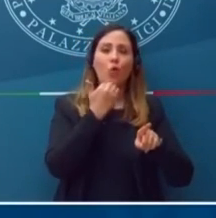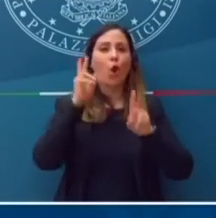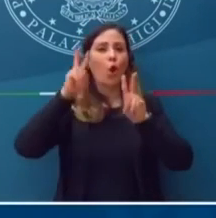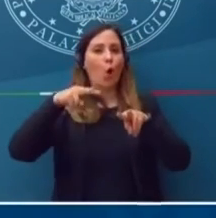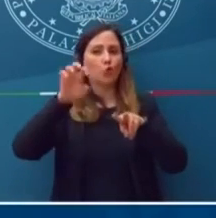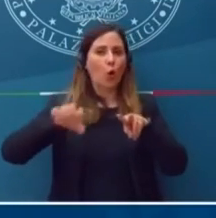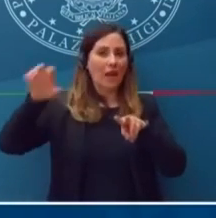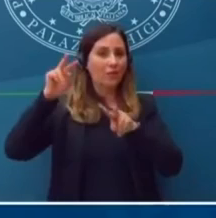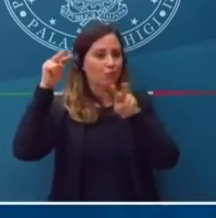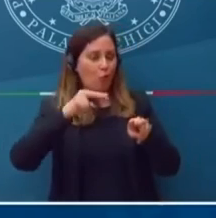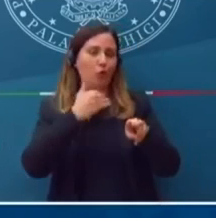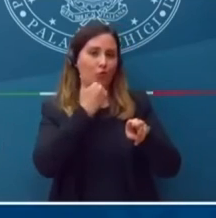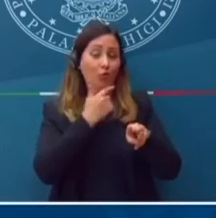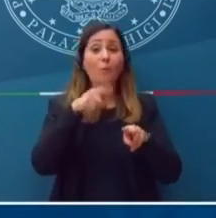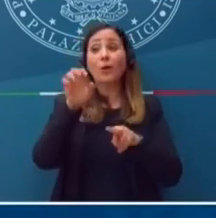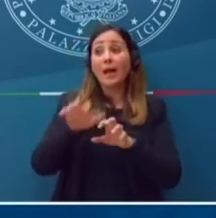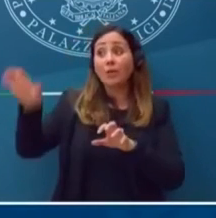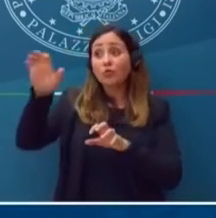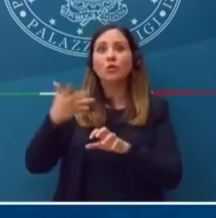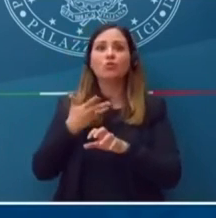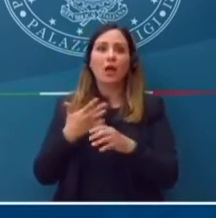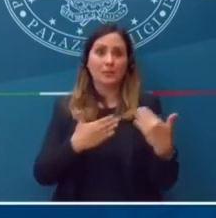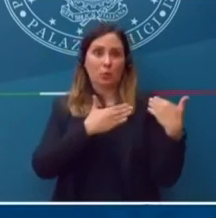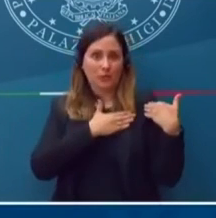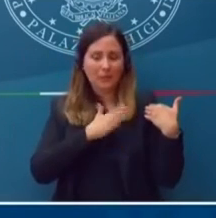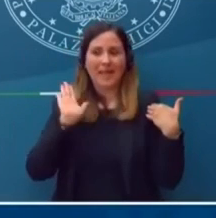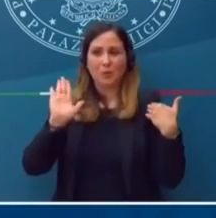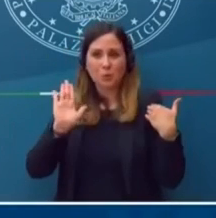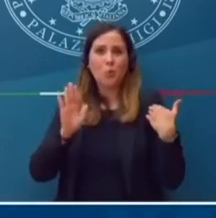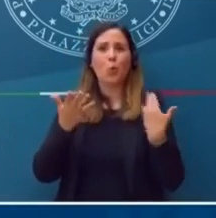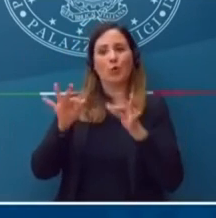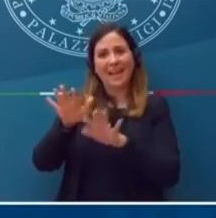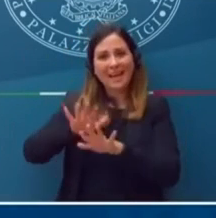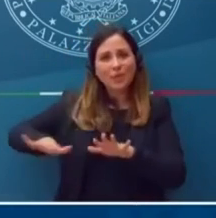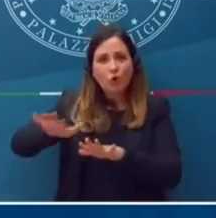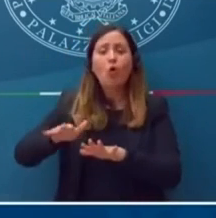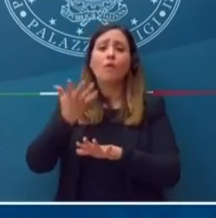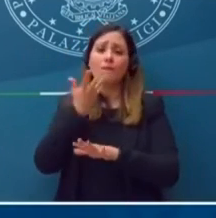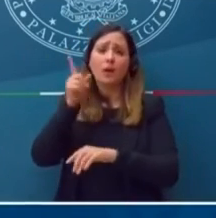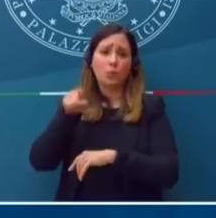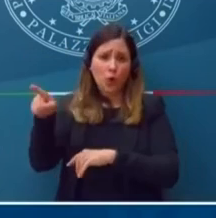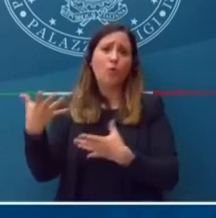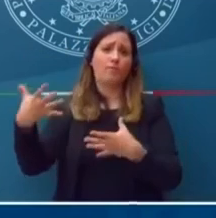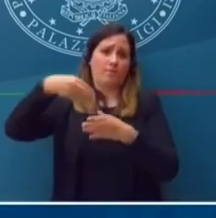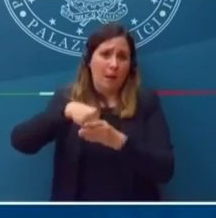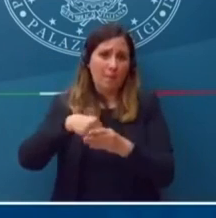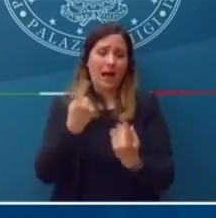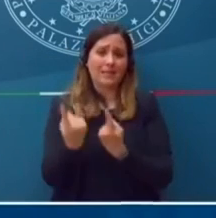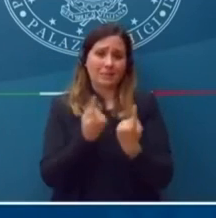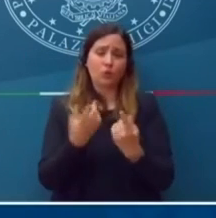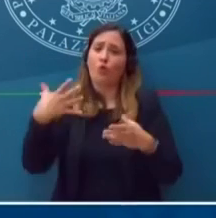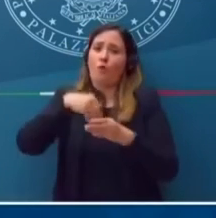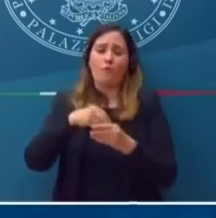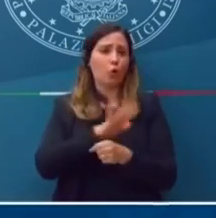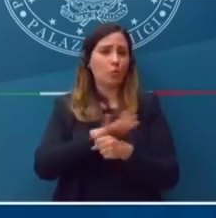hanno delle responsabilità di carattere regionale e quindi vorrebbero avere anche loro una voce in capitolo. Ma poi ci